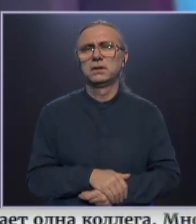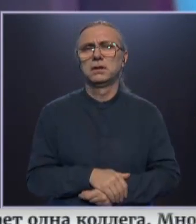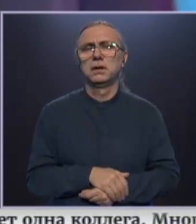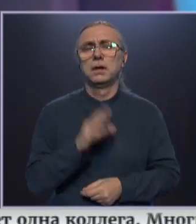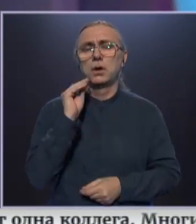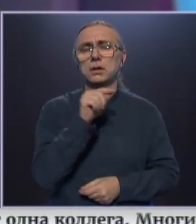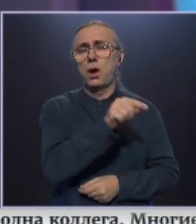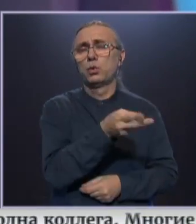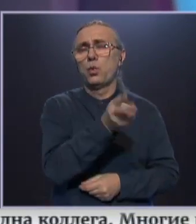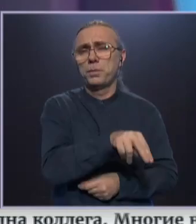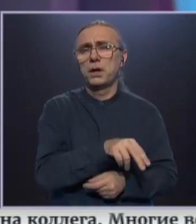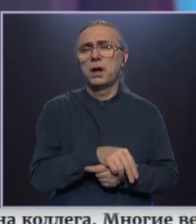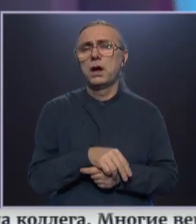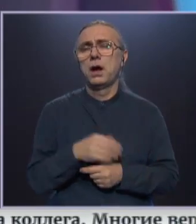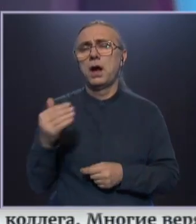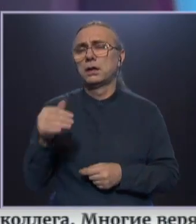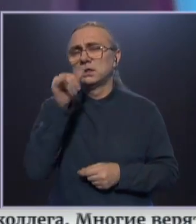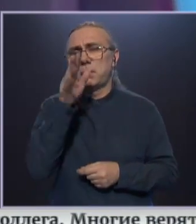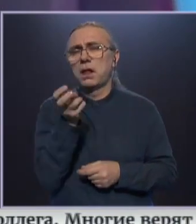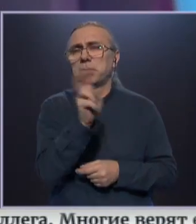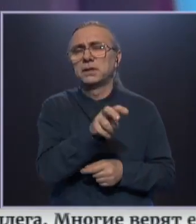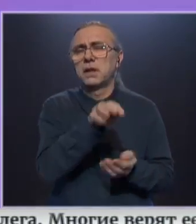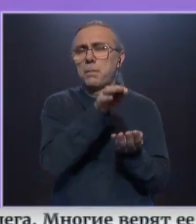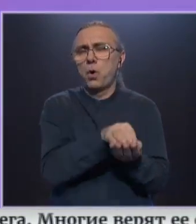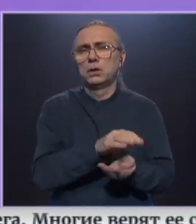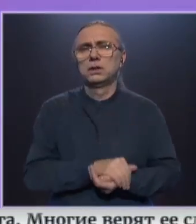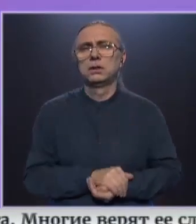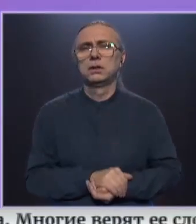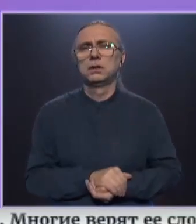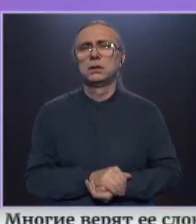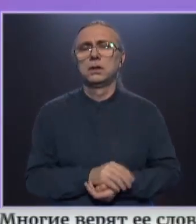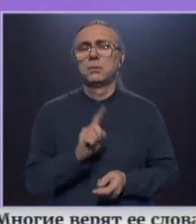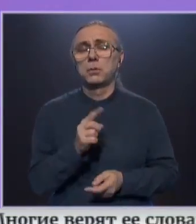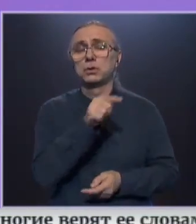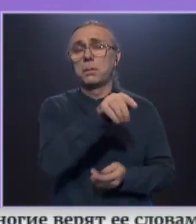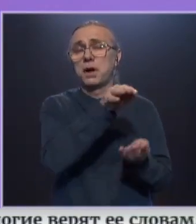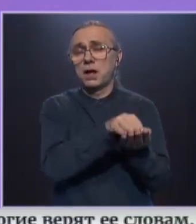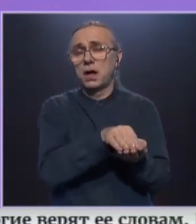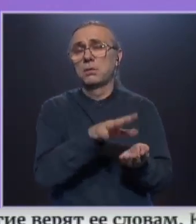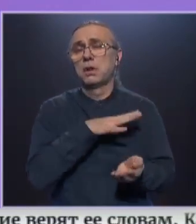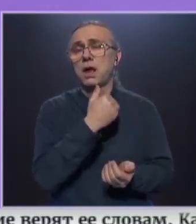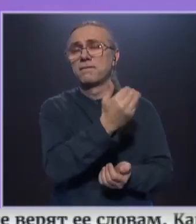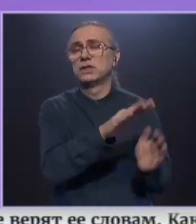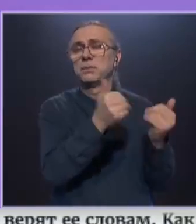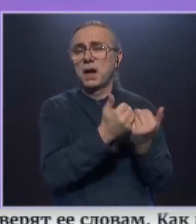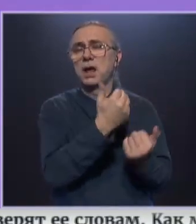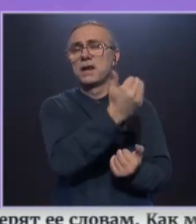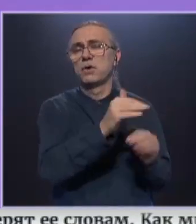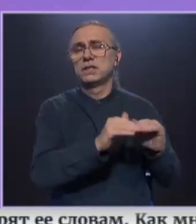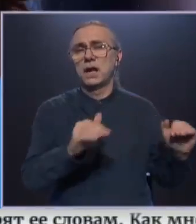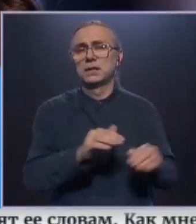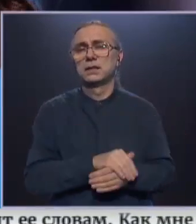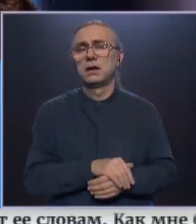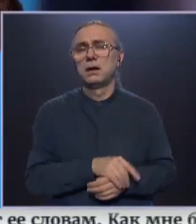когда он умер, она не смогла прийти на похороны. Потому что на похоронах была его семья и его дети. И они категорически